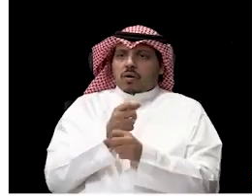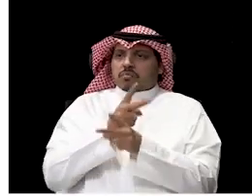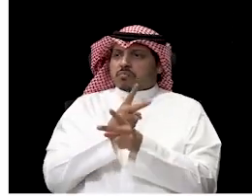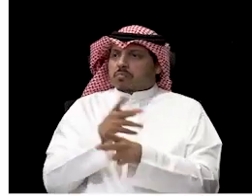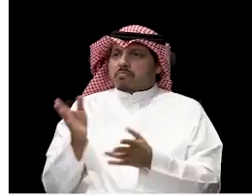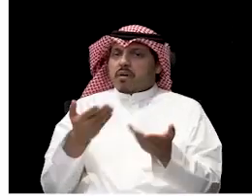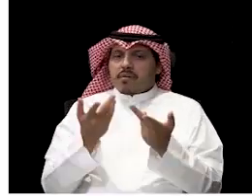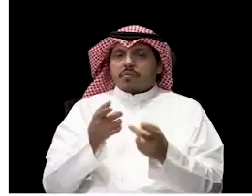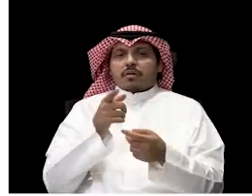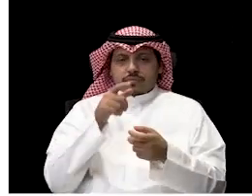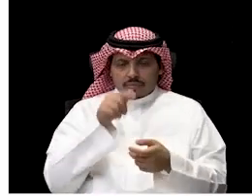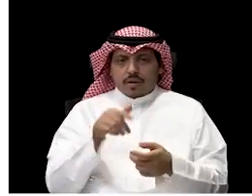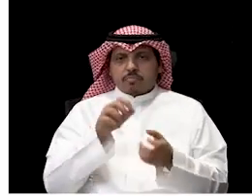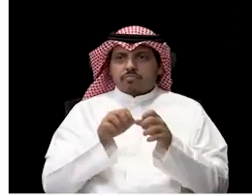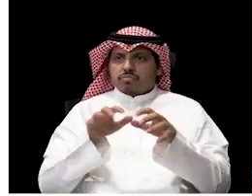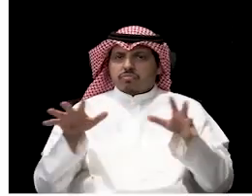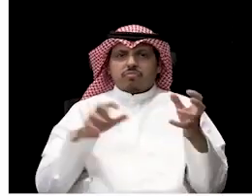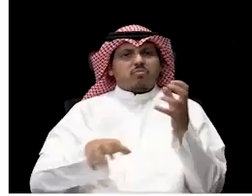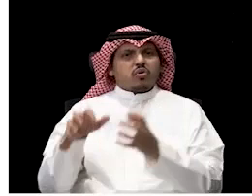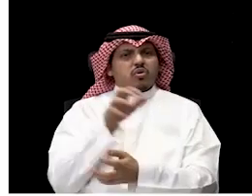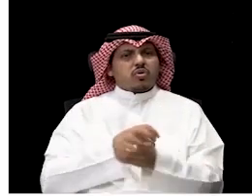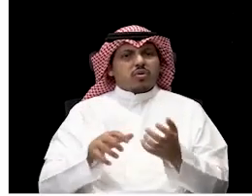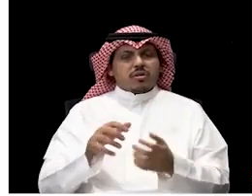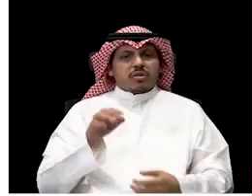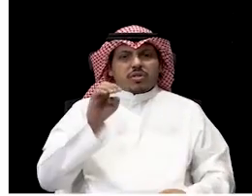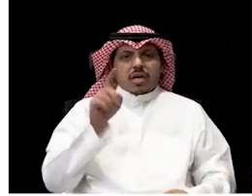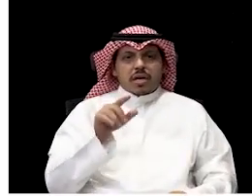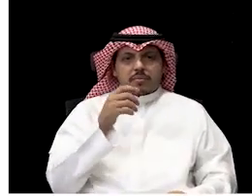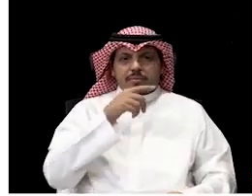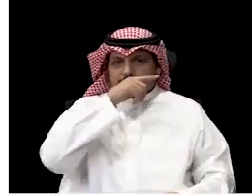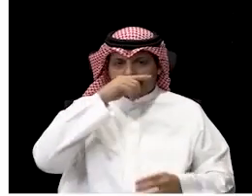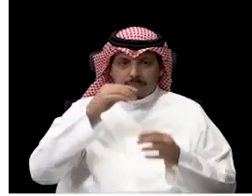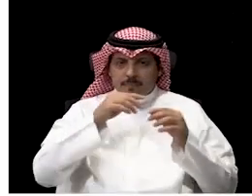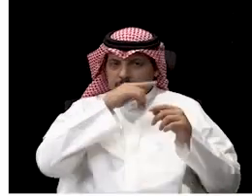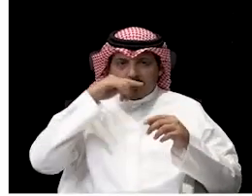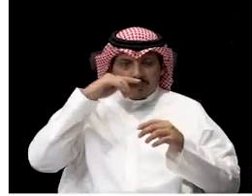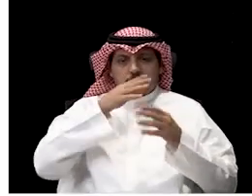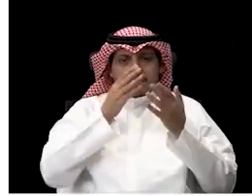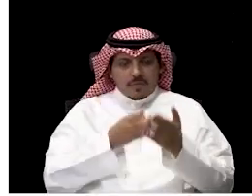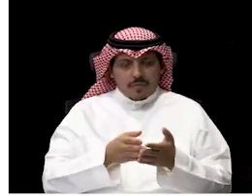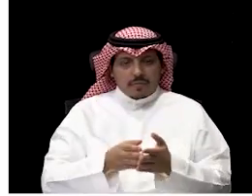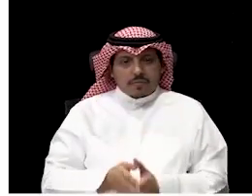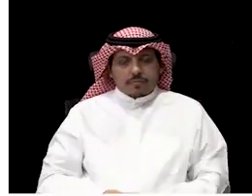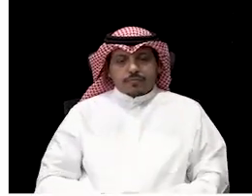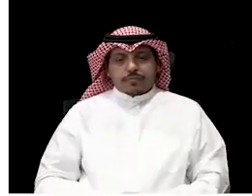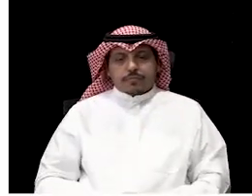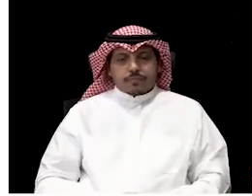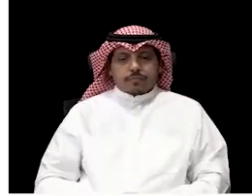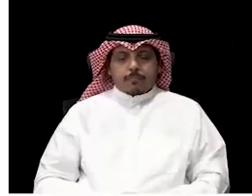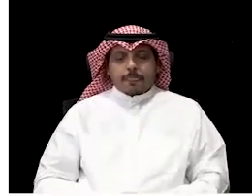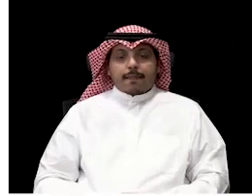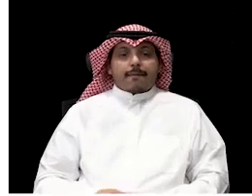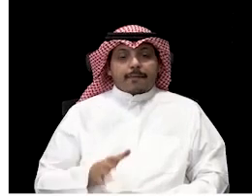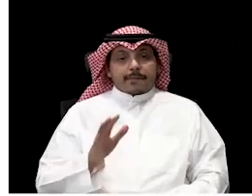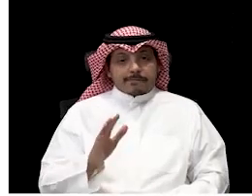نعم، من ضمن الآثار الاجتماعية انتشار المخدرات والجرائم. هل يمكن